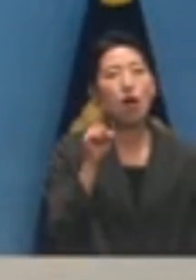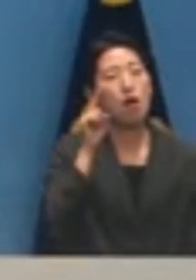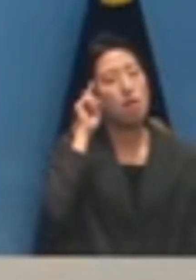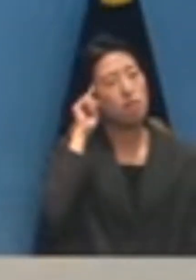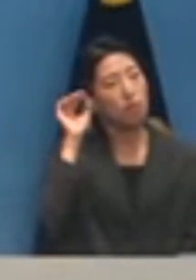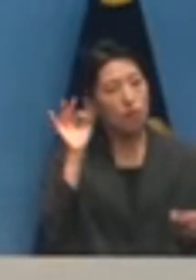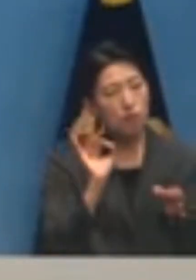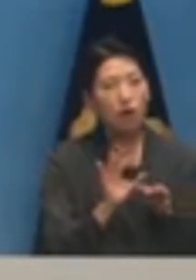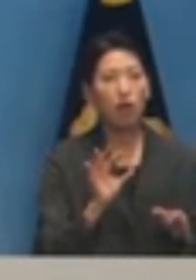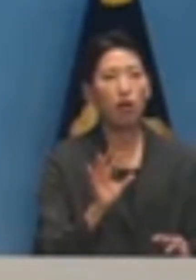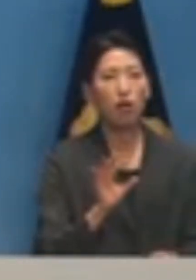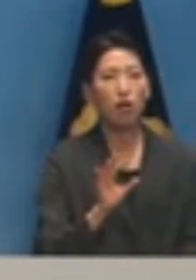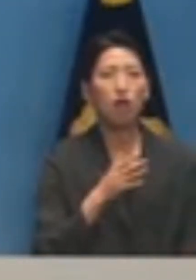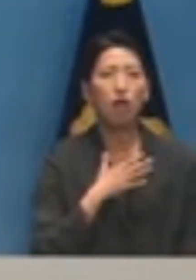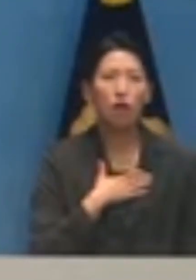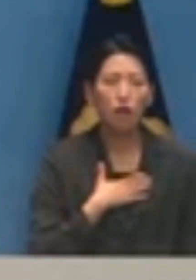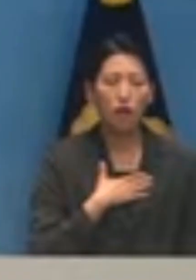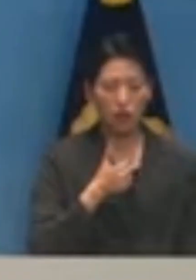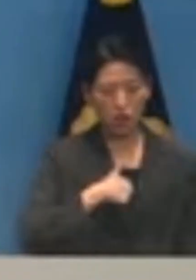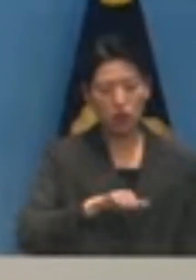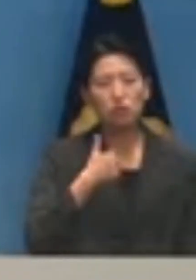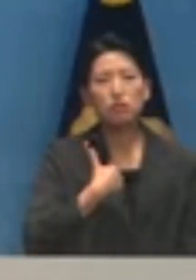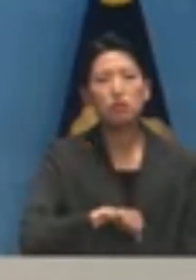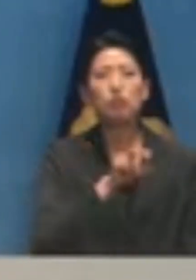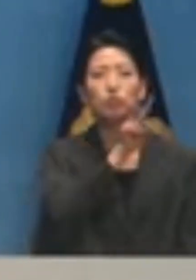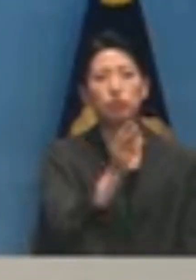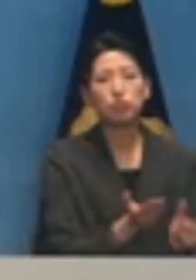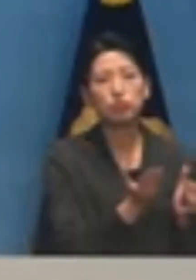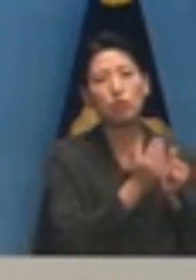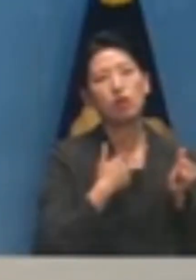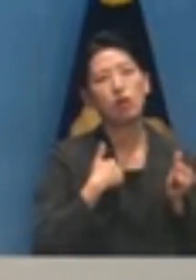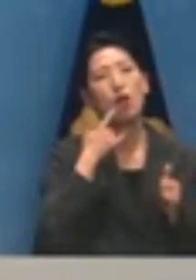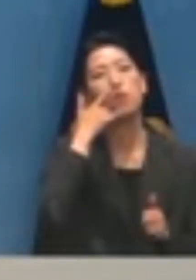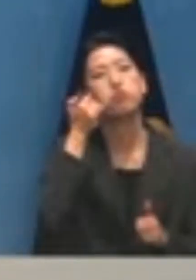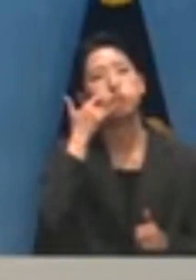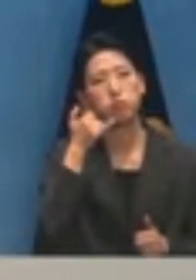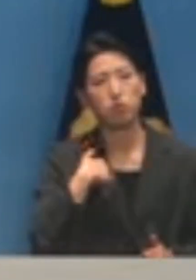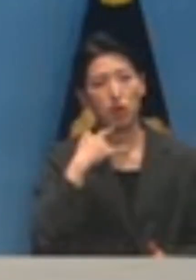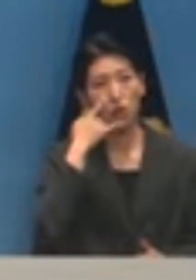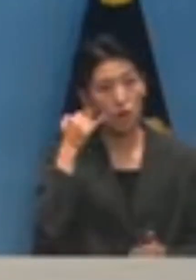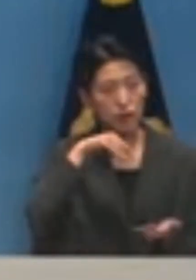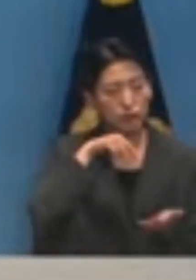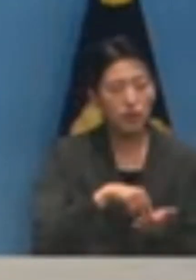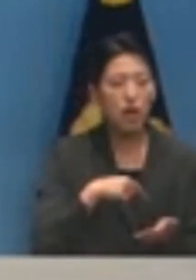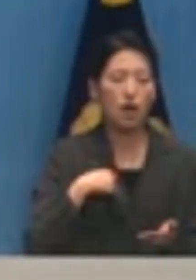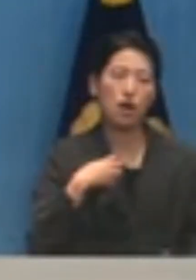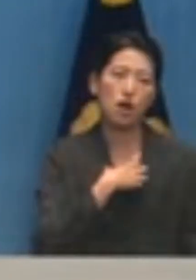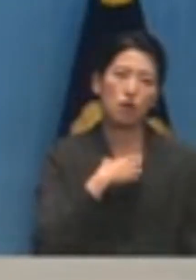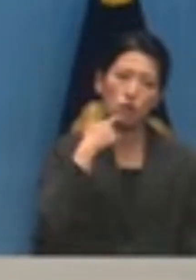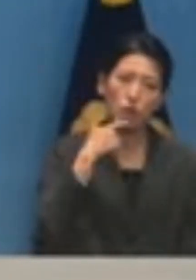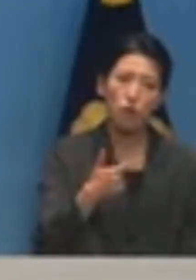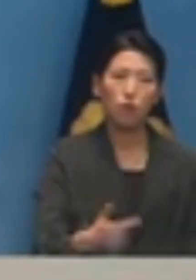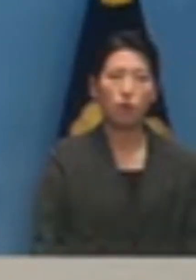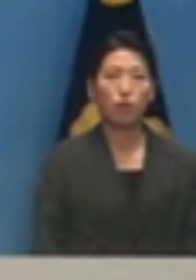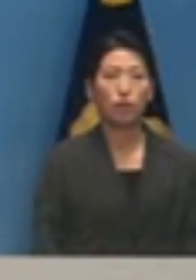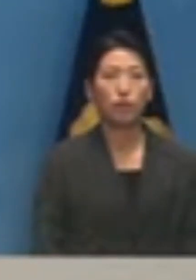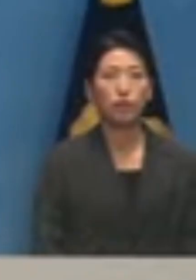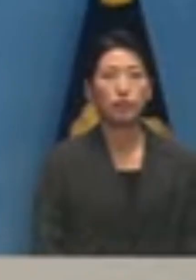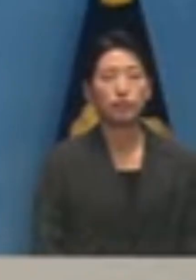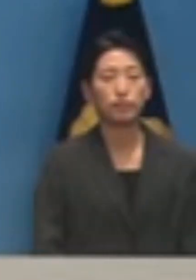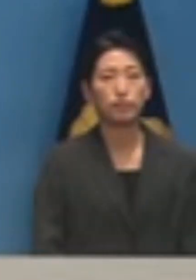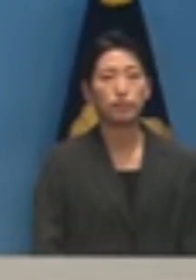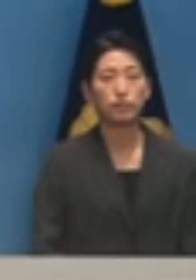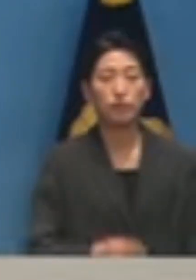대한민국의 학부모로서 너무나 걱정이 되는 마음으로 기자회견에 참여하게 되었습니다. 학생은 기본적으로 학업을 위해